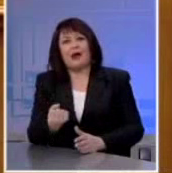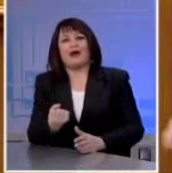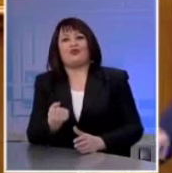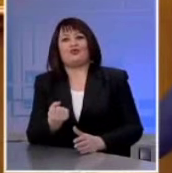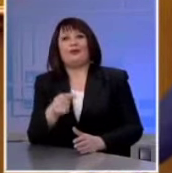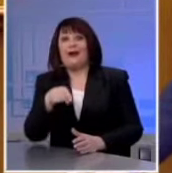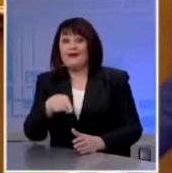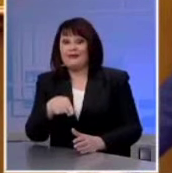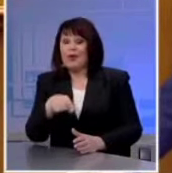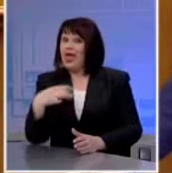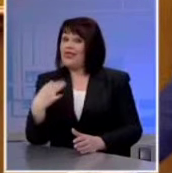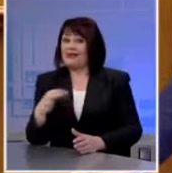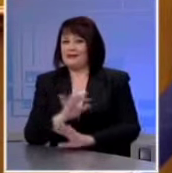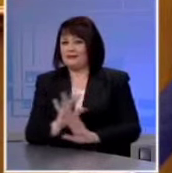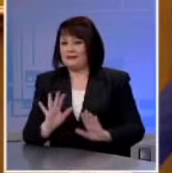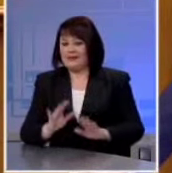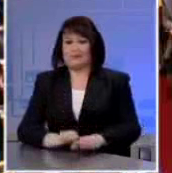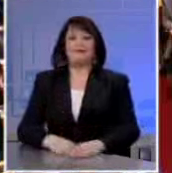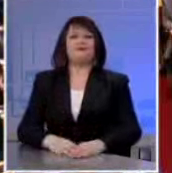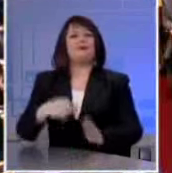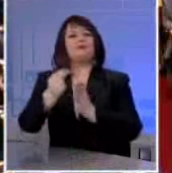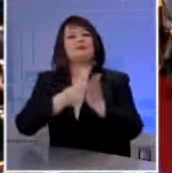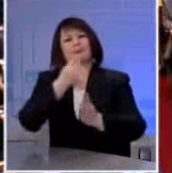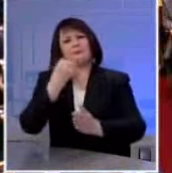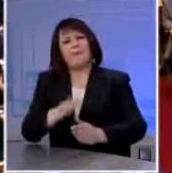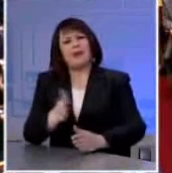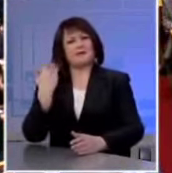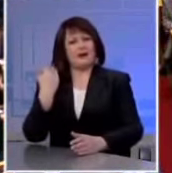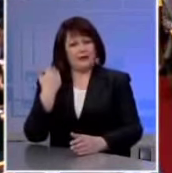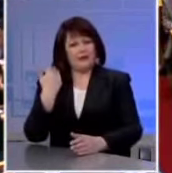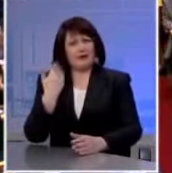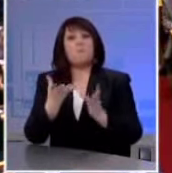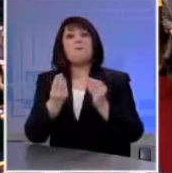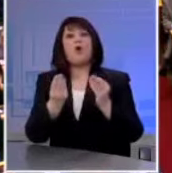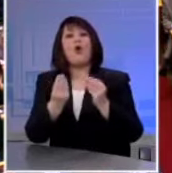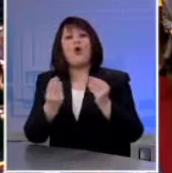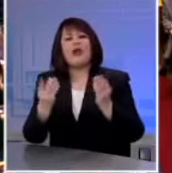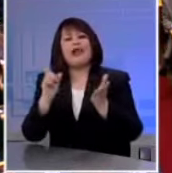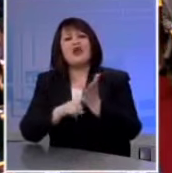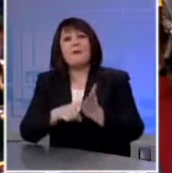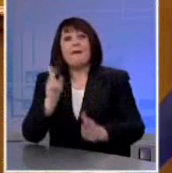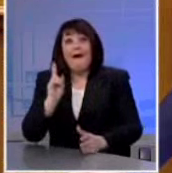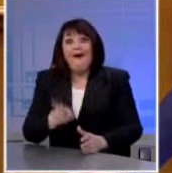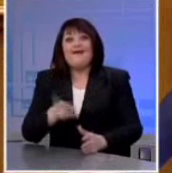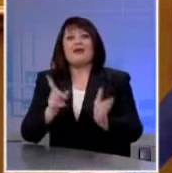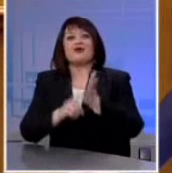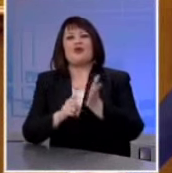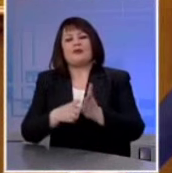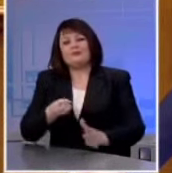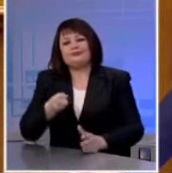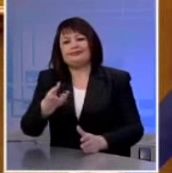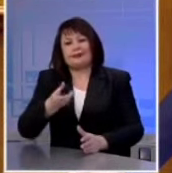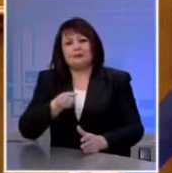Και έχω ξαναπεί πολλές φορές στο παρελθόν ότι η πολυνομία και η κακονομία δεν